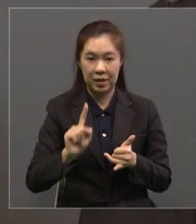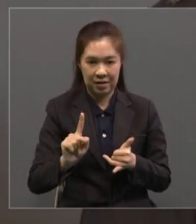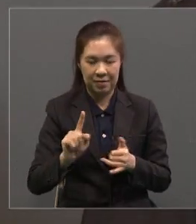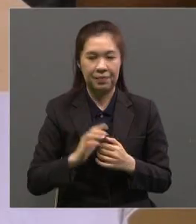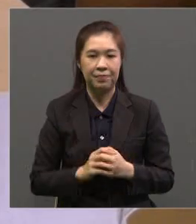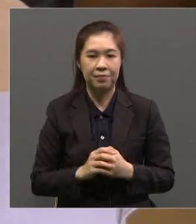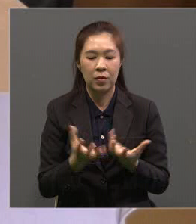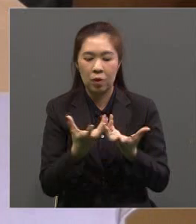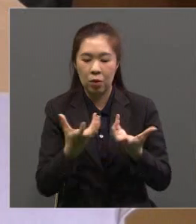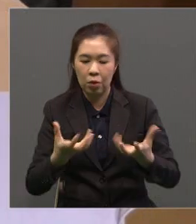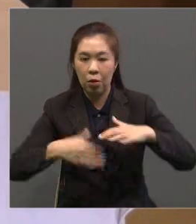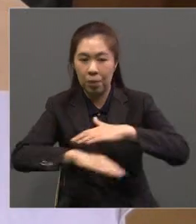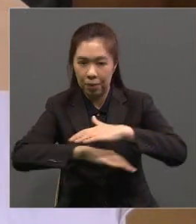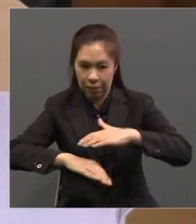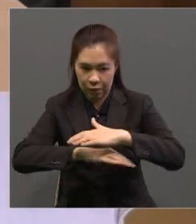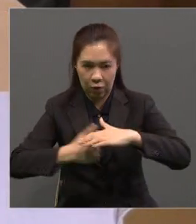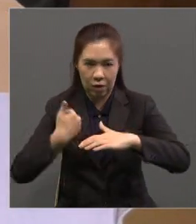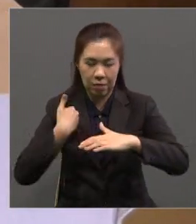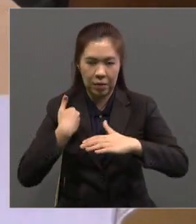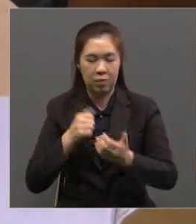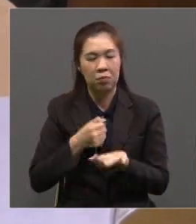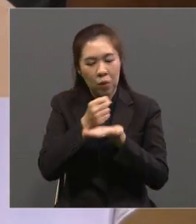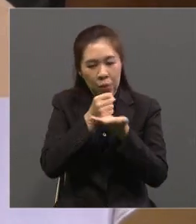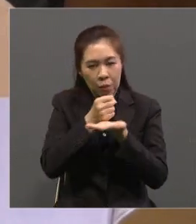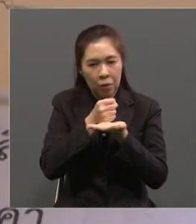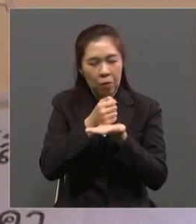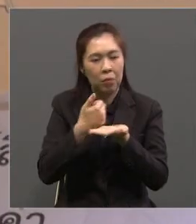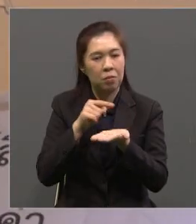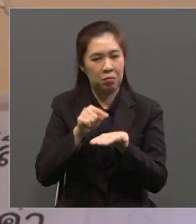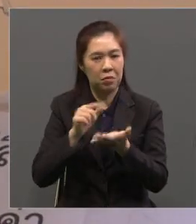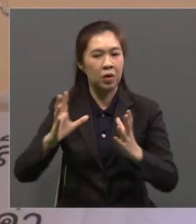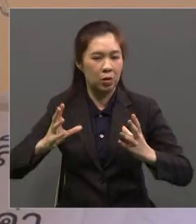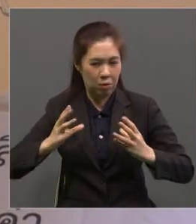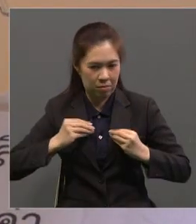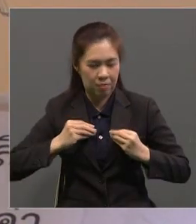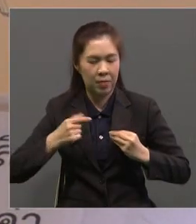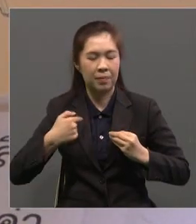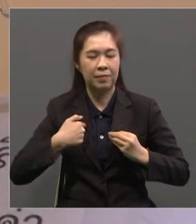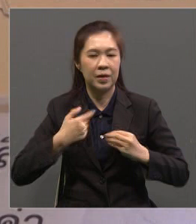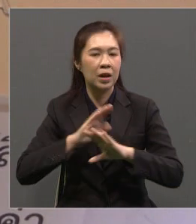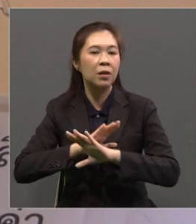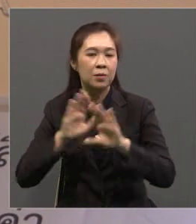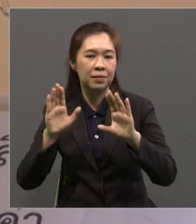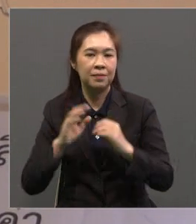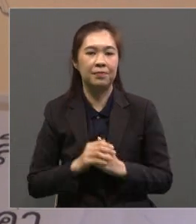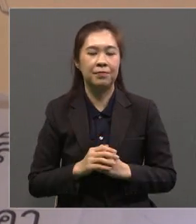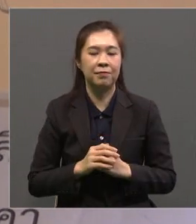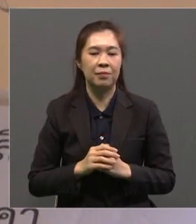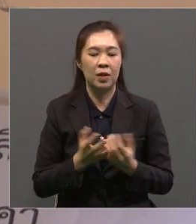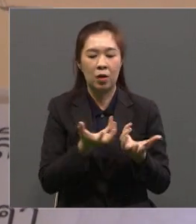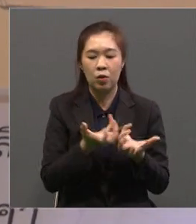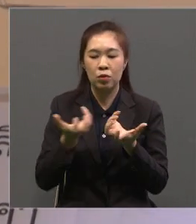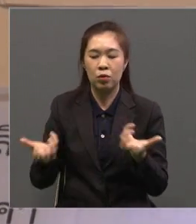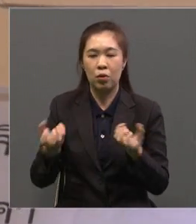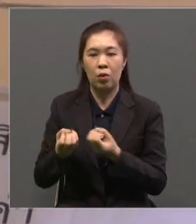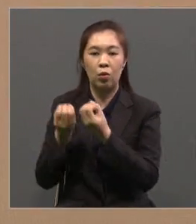ตรวจยึดของกลางได้หลายรายการแล้วก็ไปพบผู้เสพซึ่งสมัครใจที่จะเข้ารับการบำบัดจึงได้ส่งตัวเข้าศูนย์คัดกรองเ